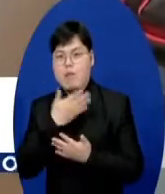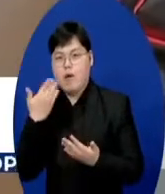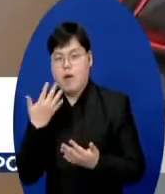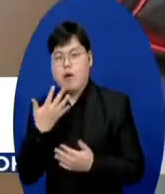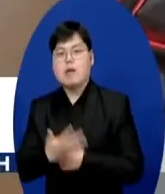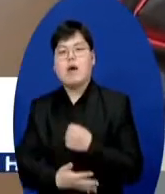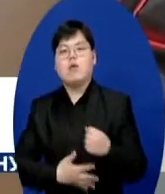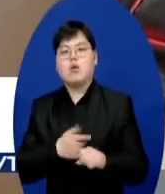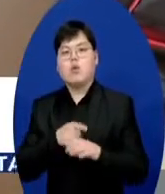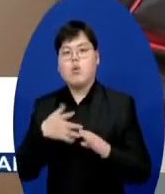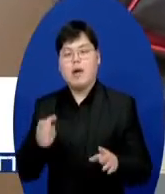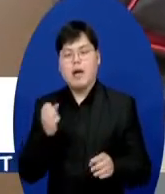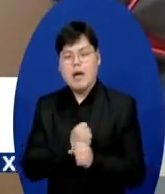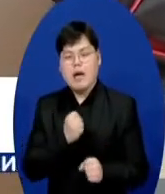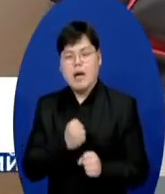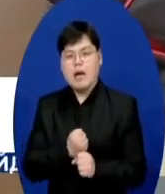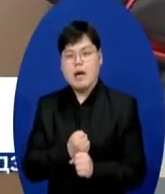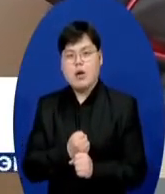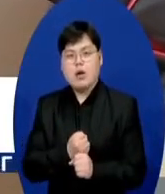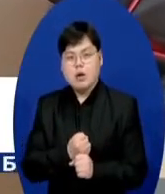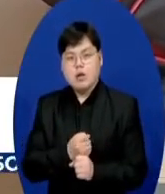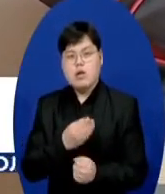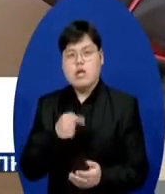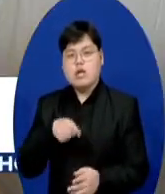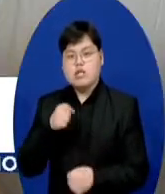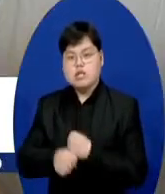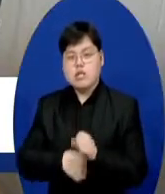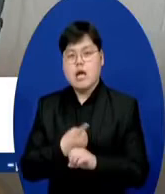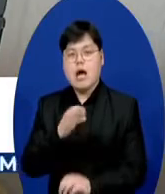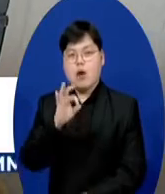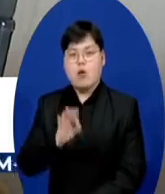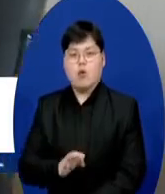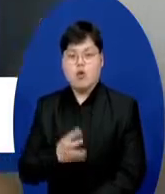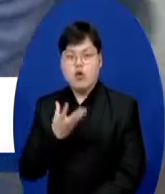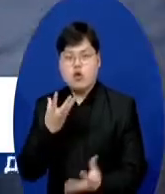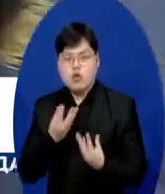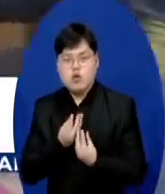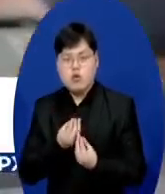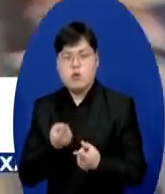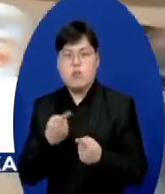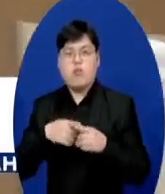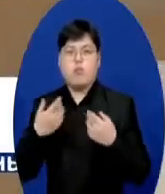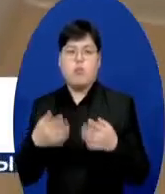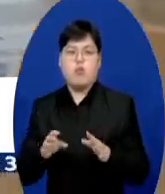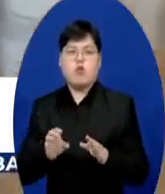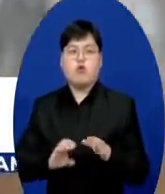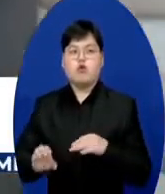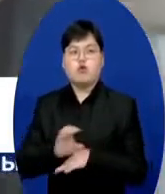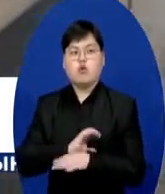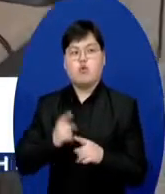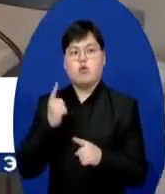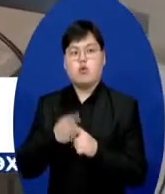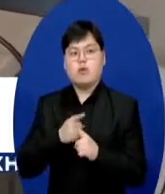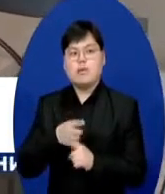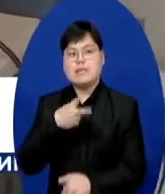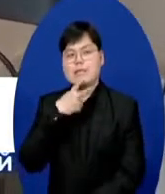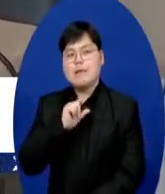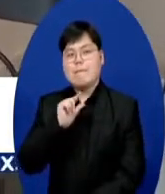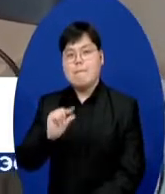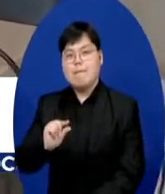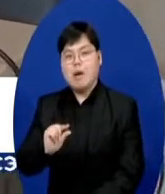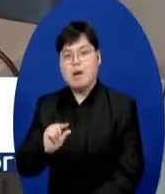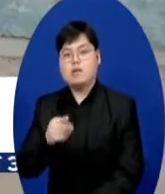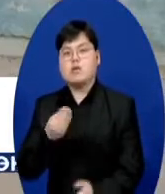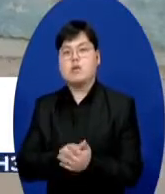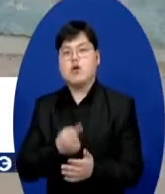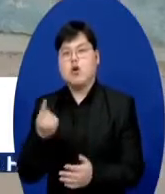байхгүй. 5 жил ажилласан түүний цалин шатлалаараа ердөө энэ жилээс 10% нэмэгдэжээ. Сум орон нутгад цалин байгаа учраас төв суурин газарт